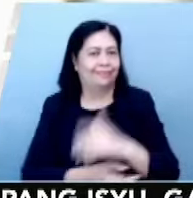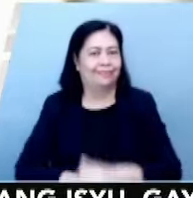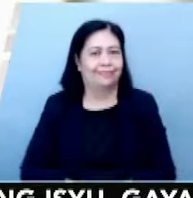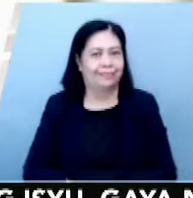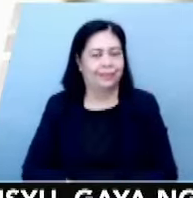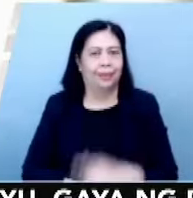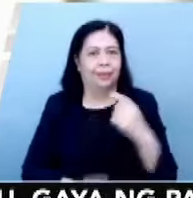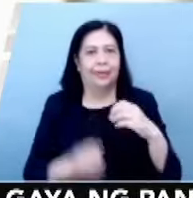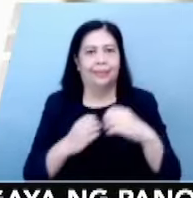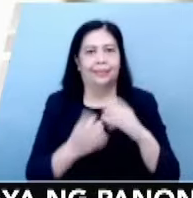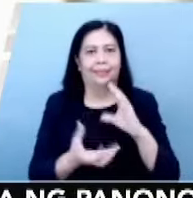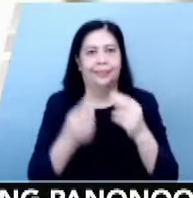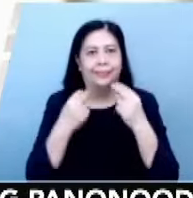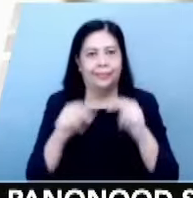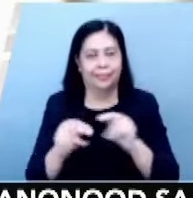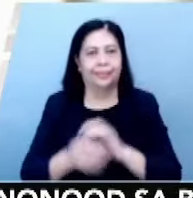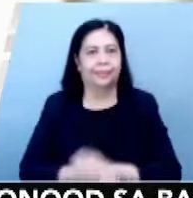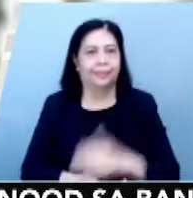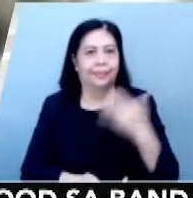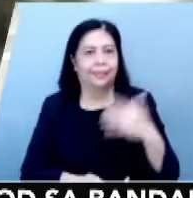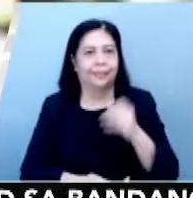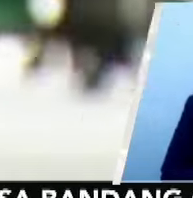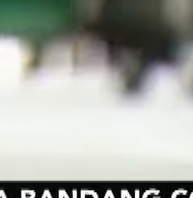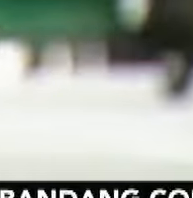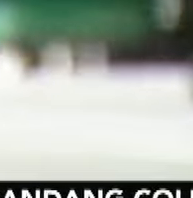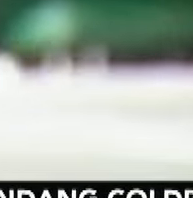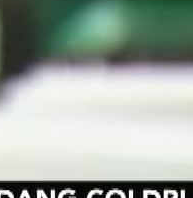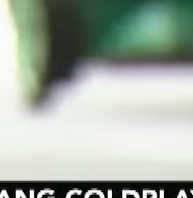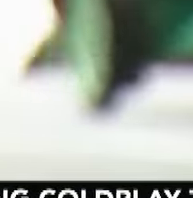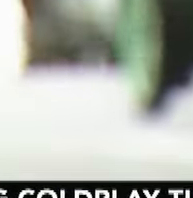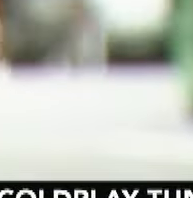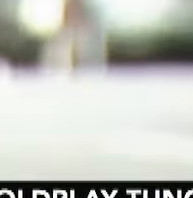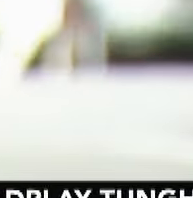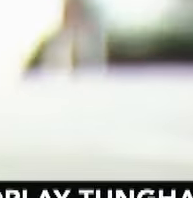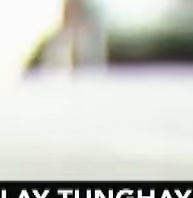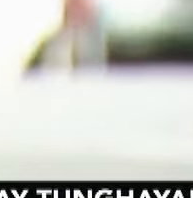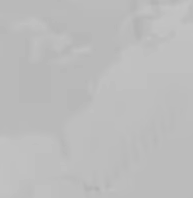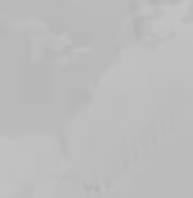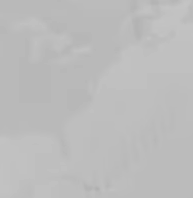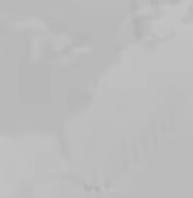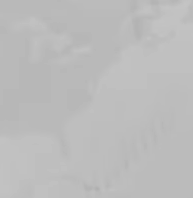sa GMA Integrated News, Sandra Aguinaldo, Nakatutok 24 Oras.